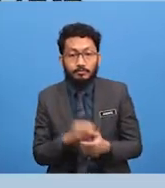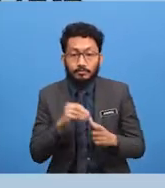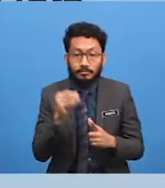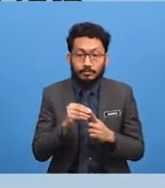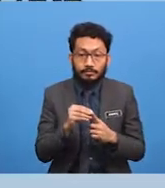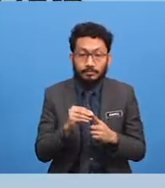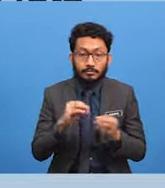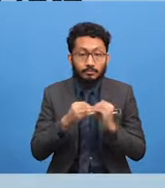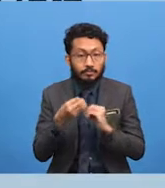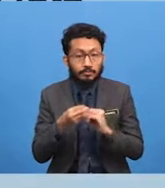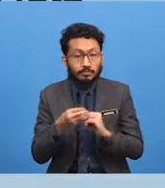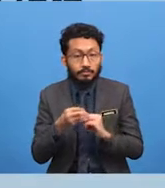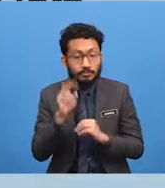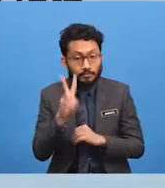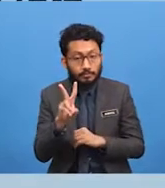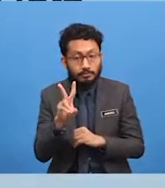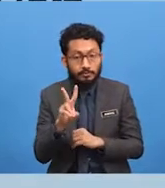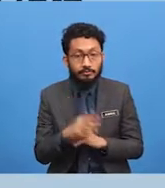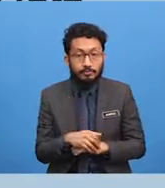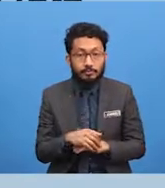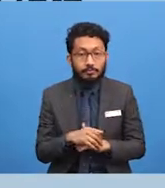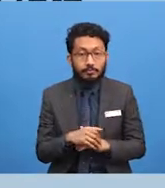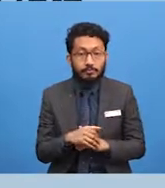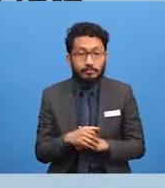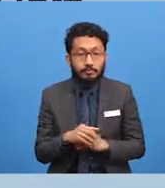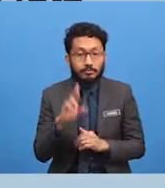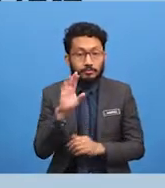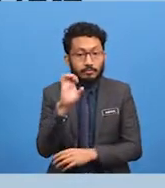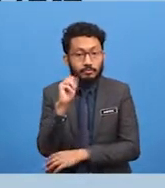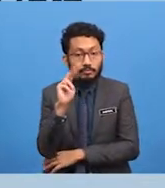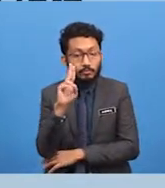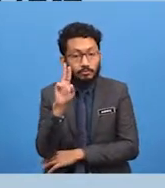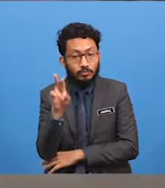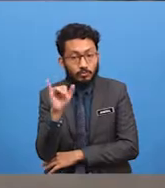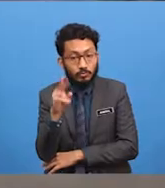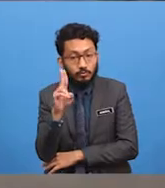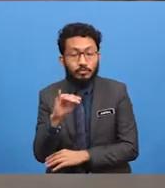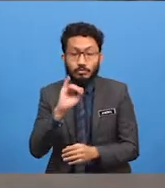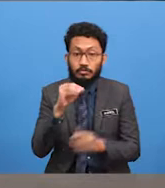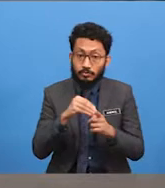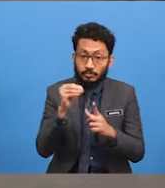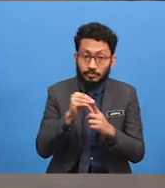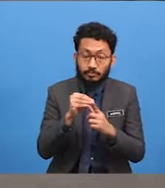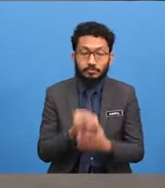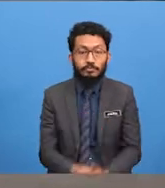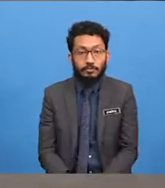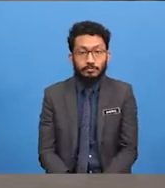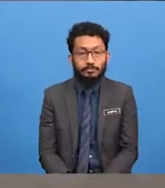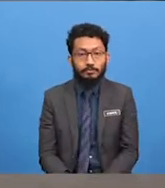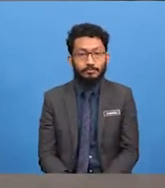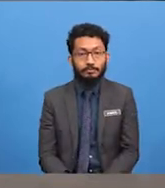mencapai objektif jualan RM2 juta pada tahun ini. Pelajar-pelajar yang disayangi